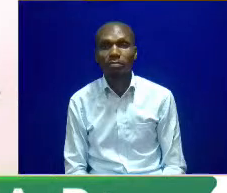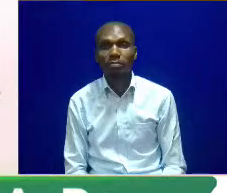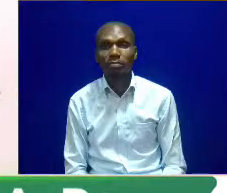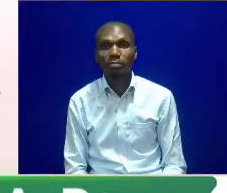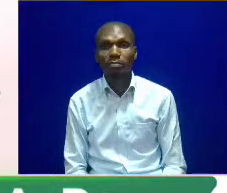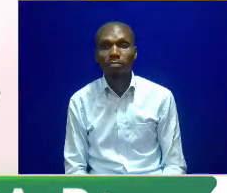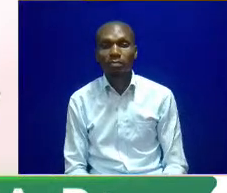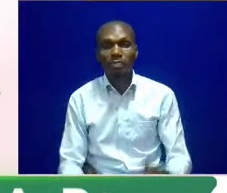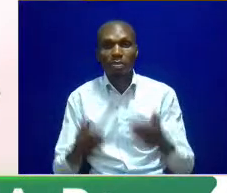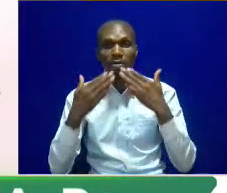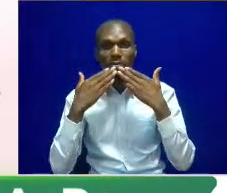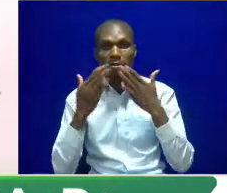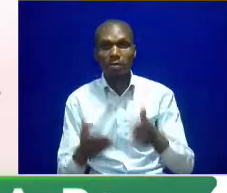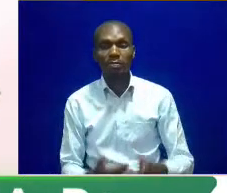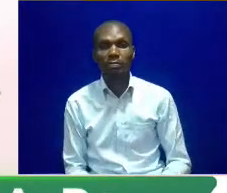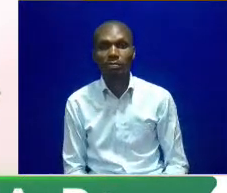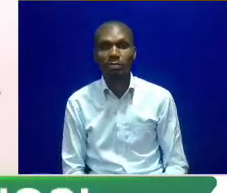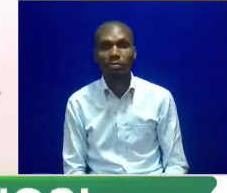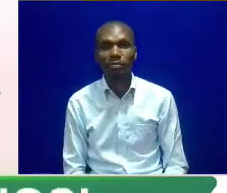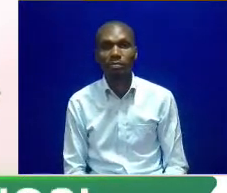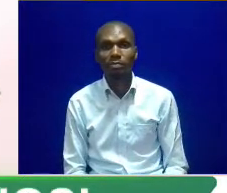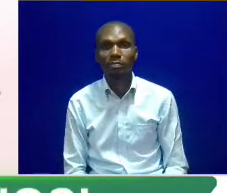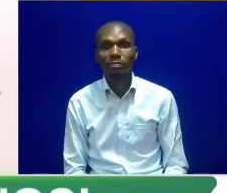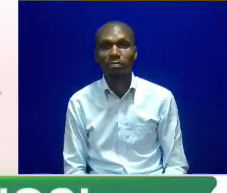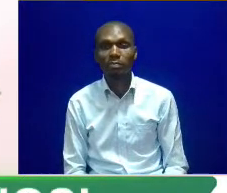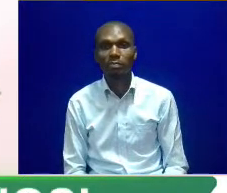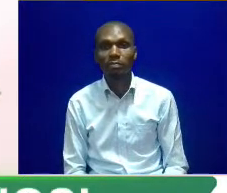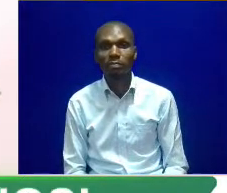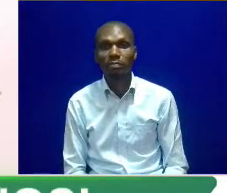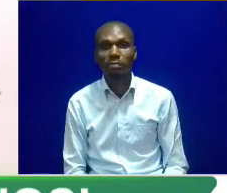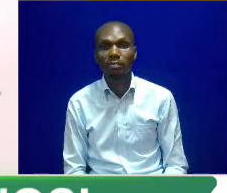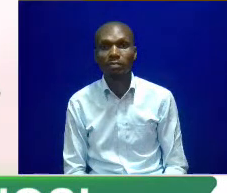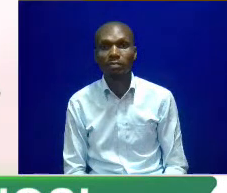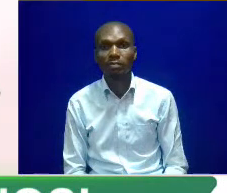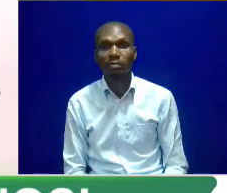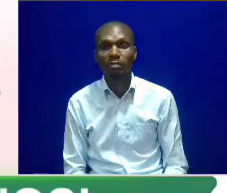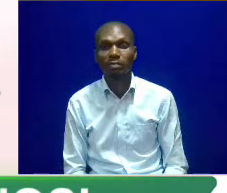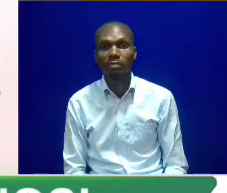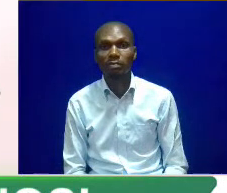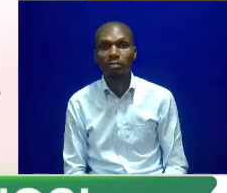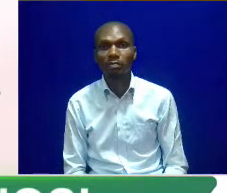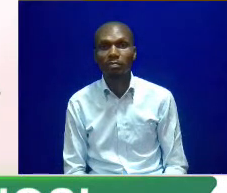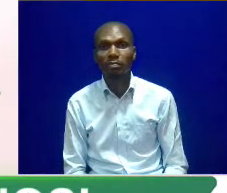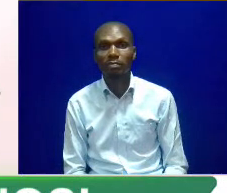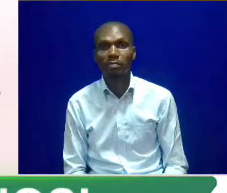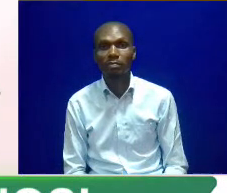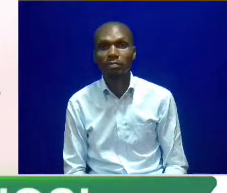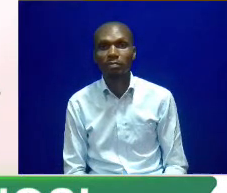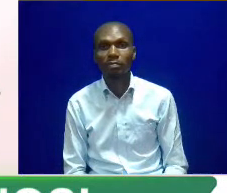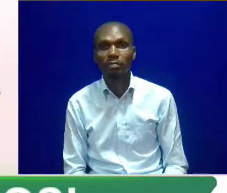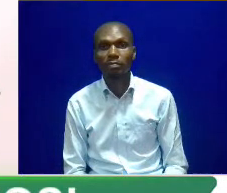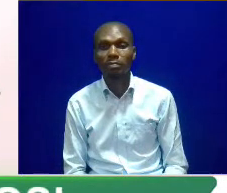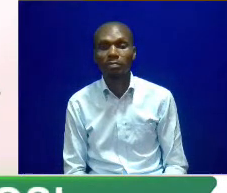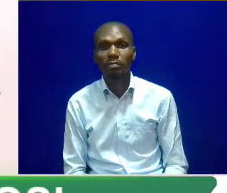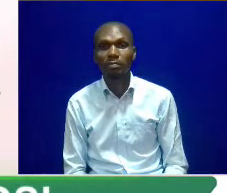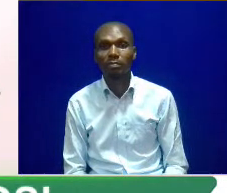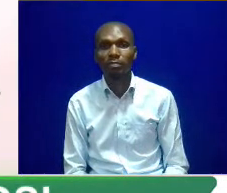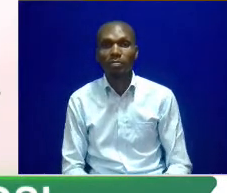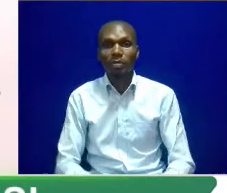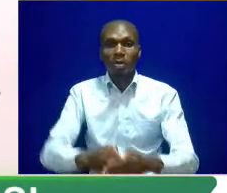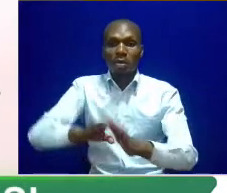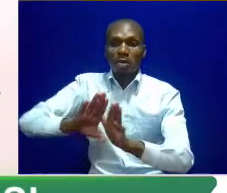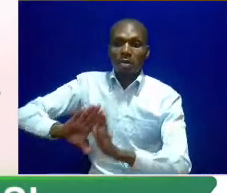muno umurikito mirded mumanya sorobotira sentere bwikira nokorwa ase bungejo yakitutu chache go tigana na